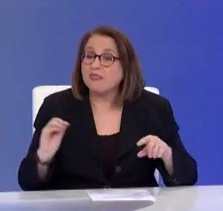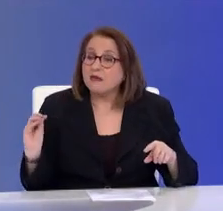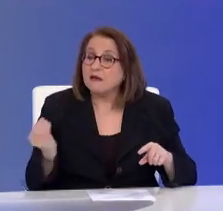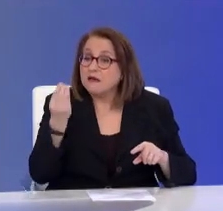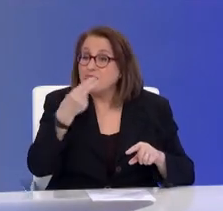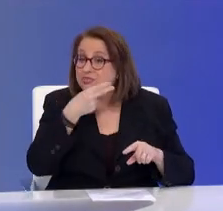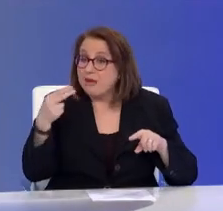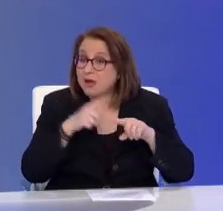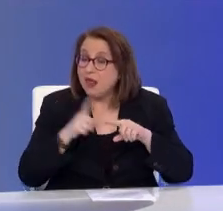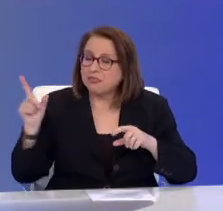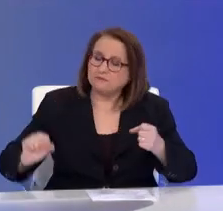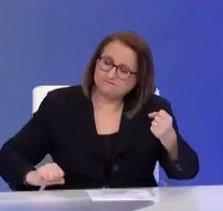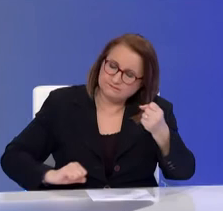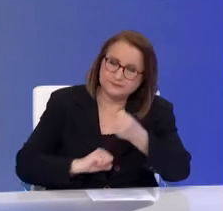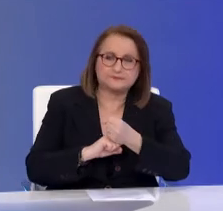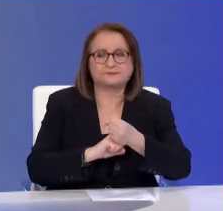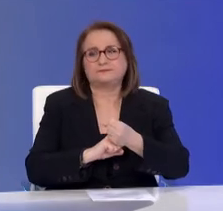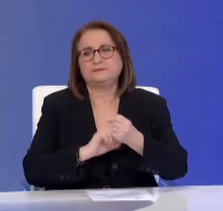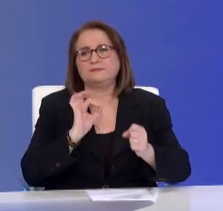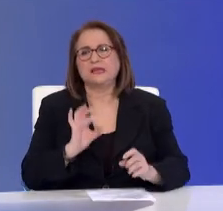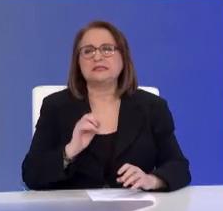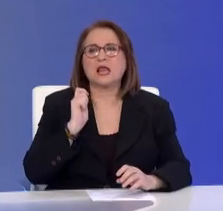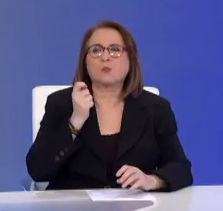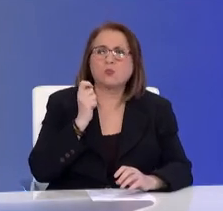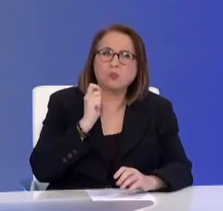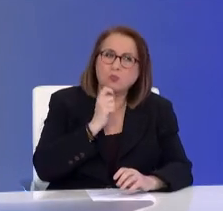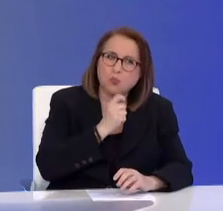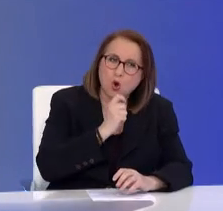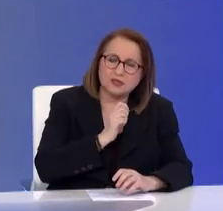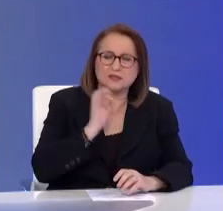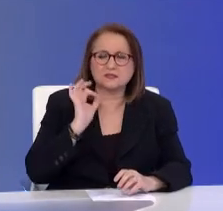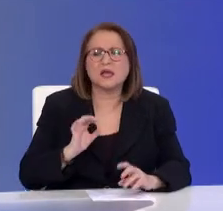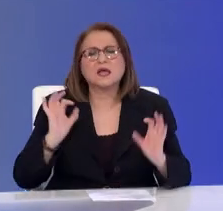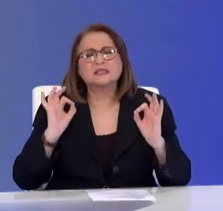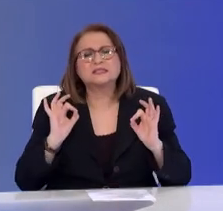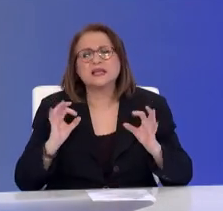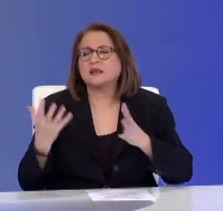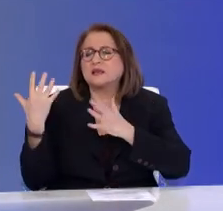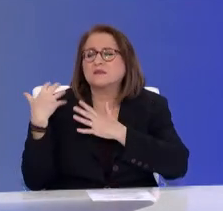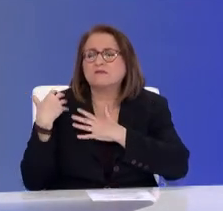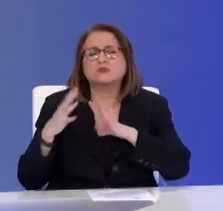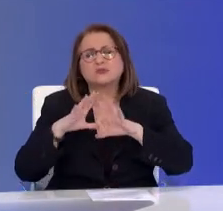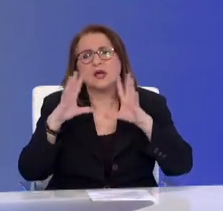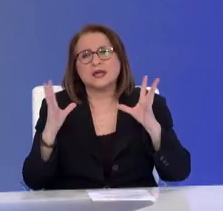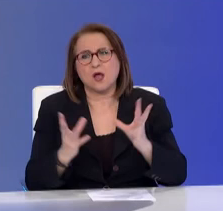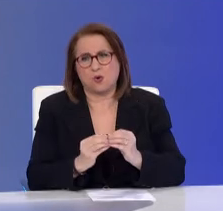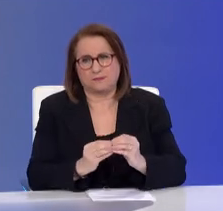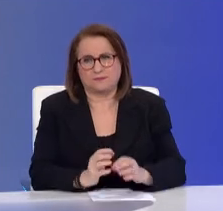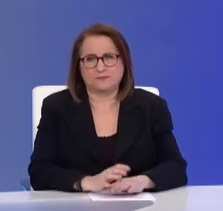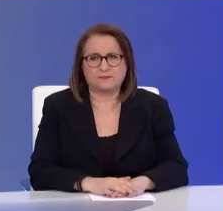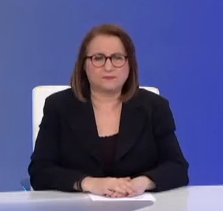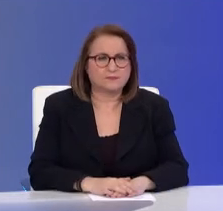πολιτικός όσο και από οποιαδήποτε θέση ανέκαθεν κατήχε.